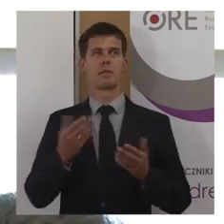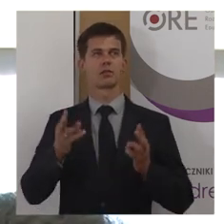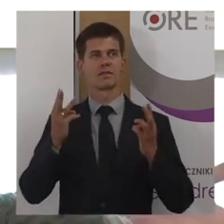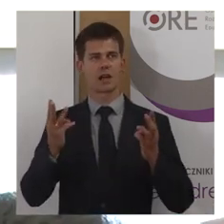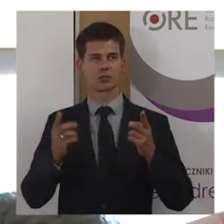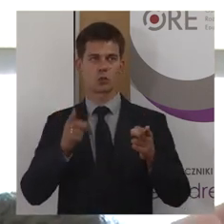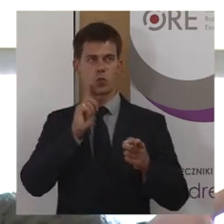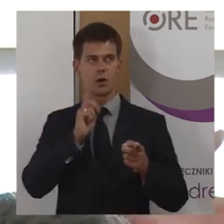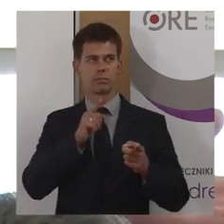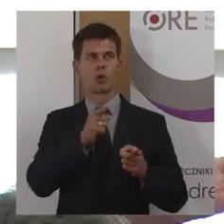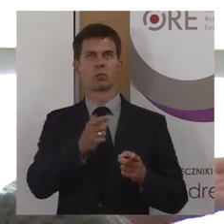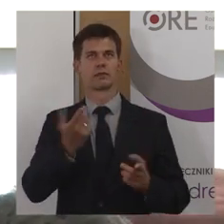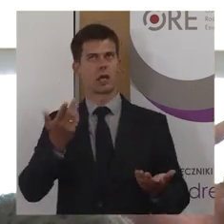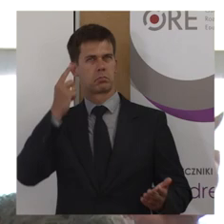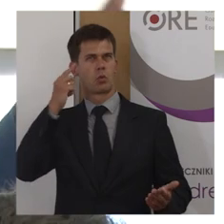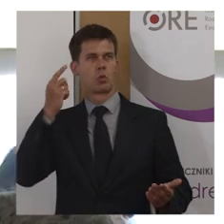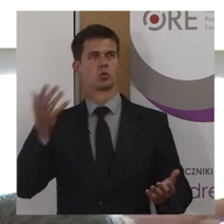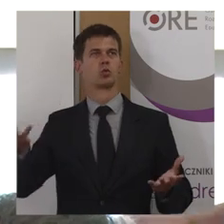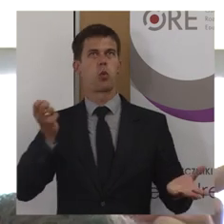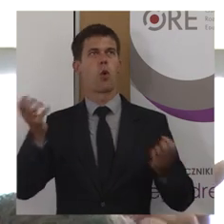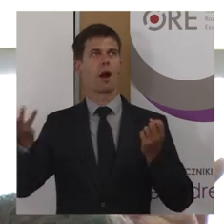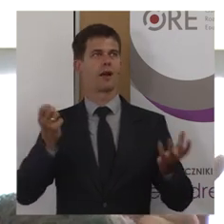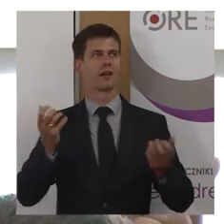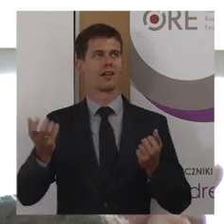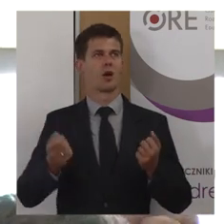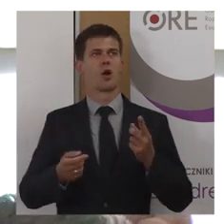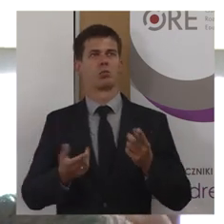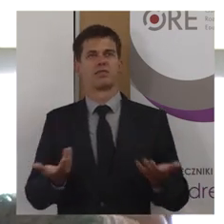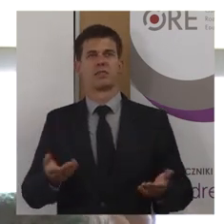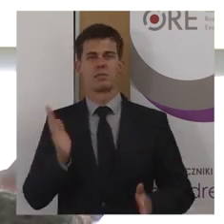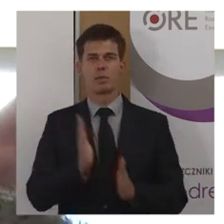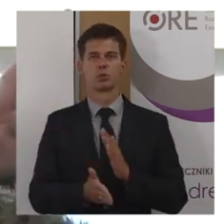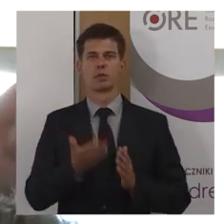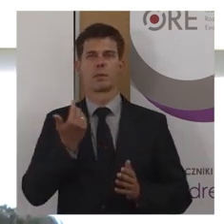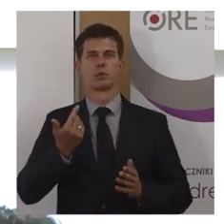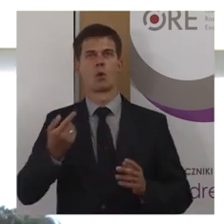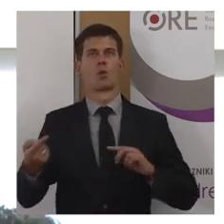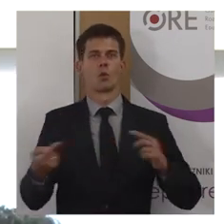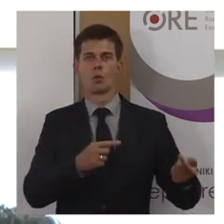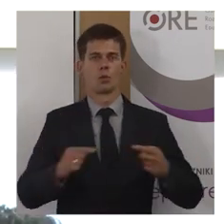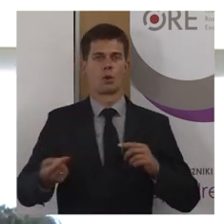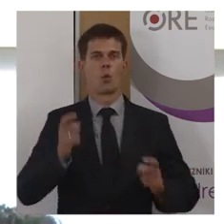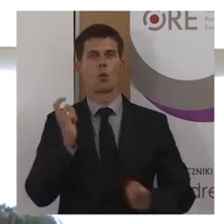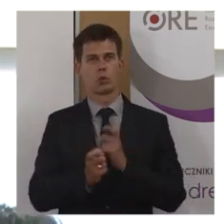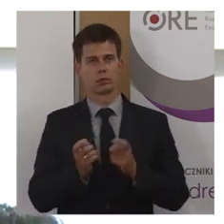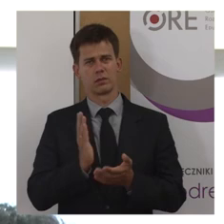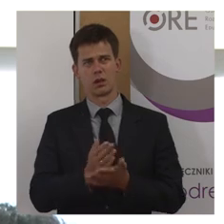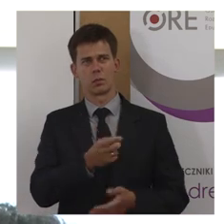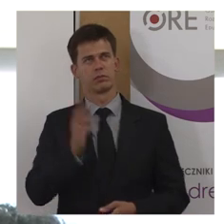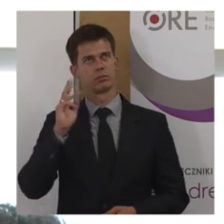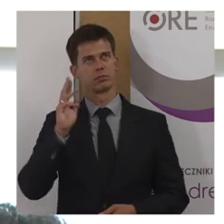myślę, tutaj pana, dlatego że sprowadził to na ziemię, co jest rzeczywiście do zrobienia. I zwracam też na to